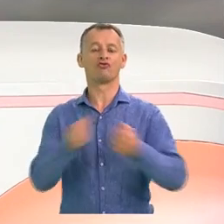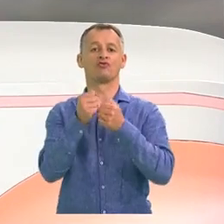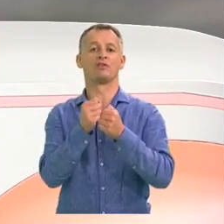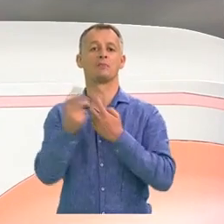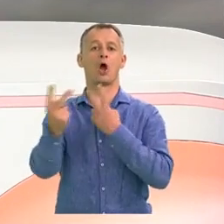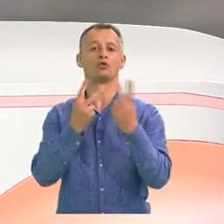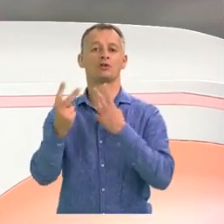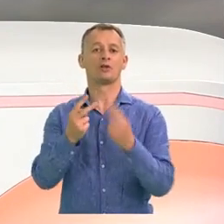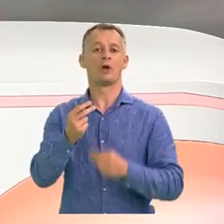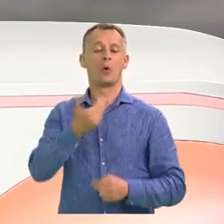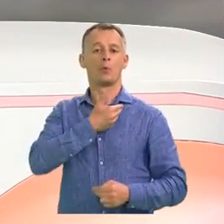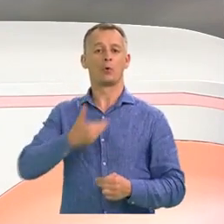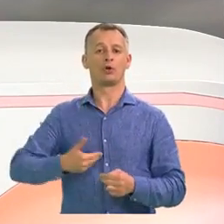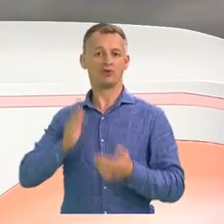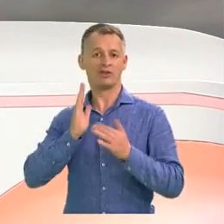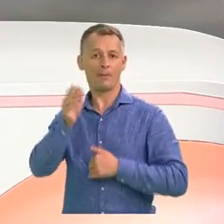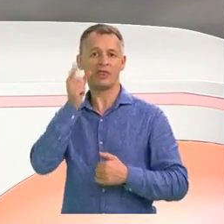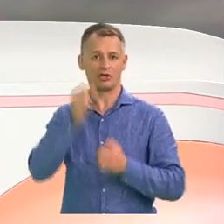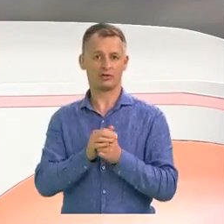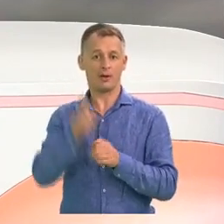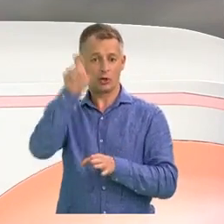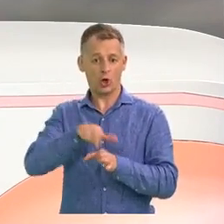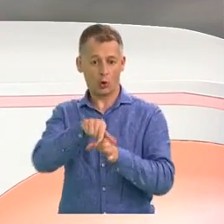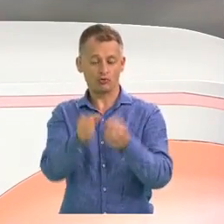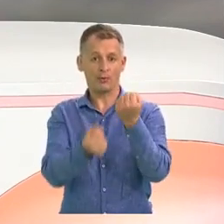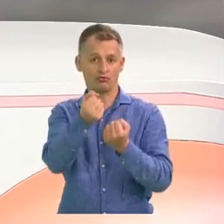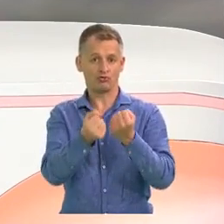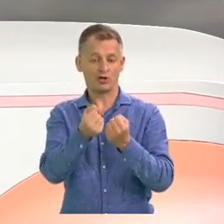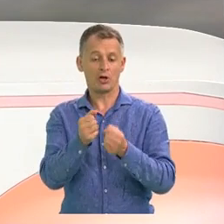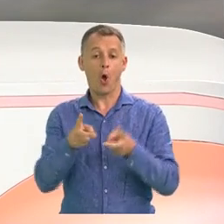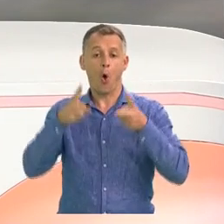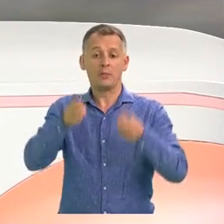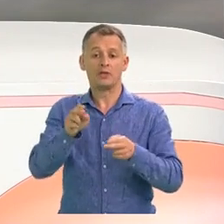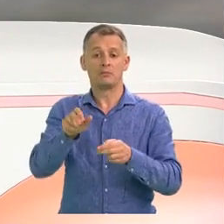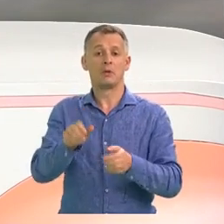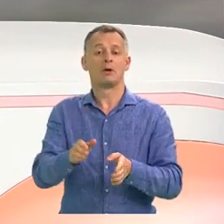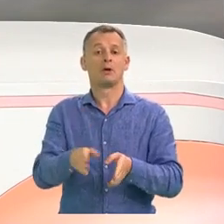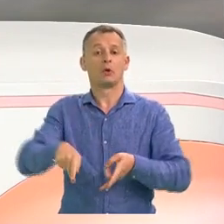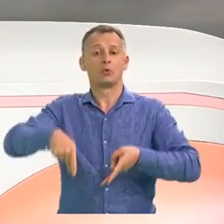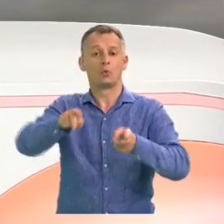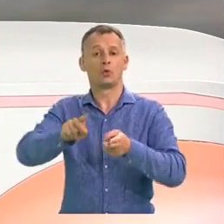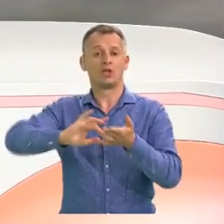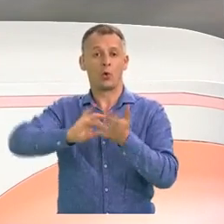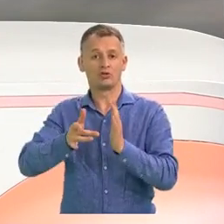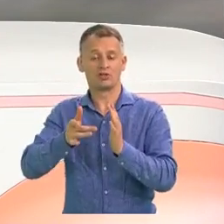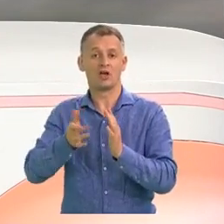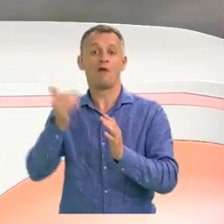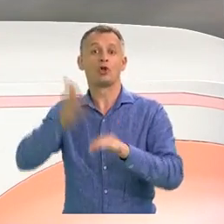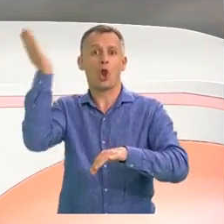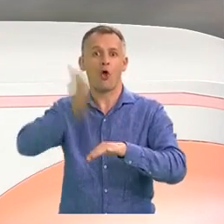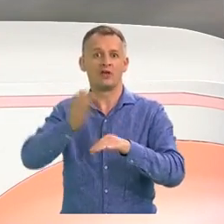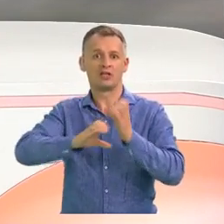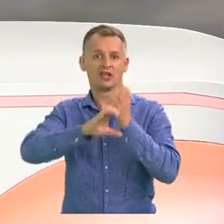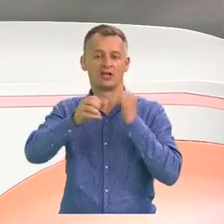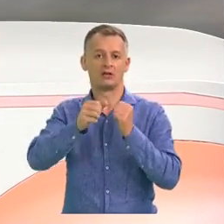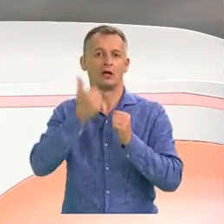Accident mortal pe autostrada București-Pitești. Șoferul unei platforme care staționa pe banda de urgență a fost lovit de un tir chiar în momentul în care încerca să urce